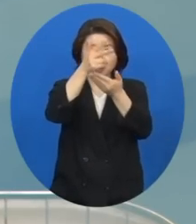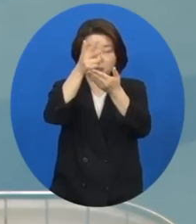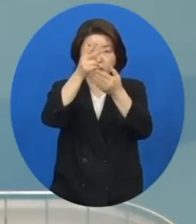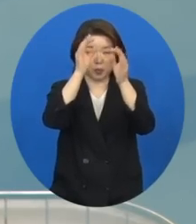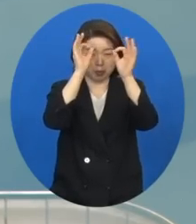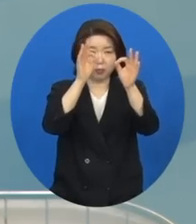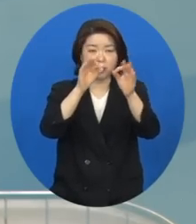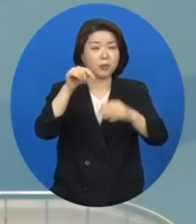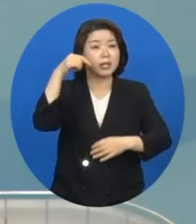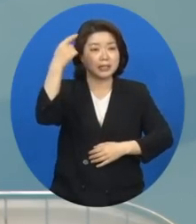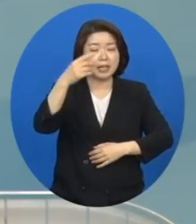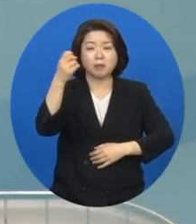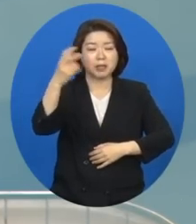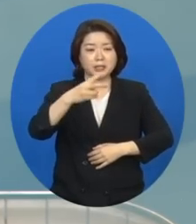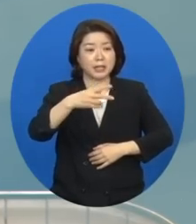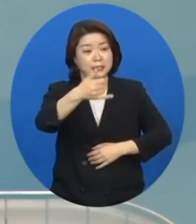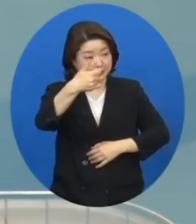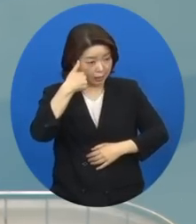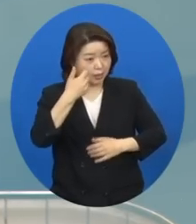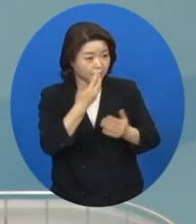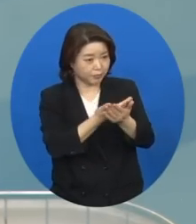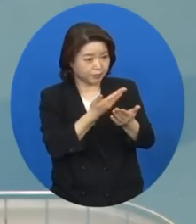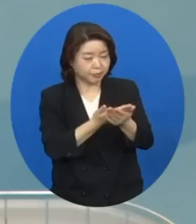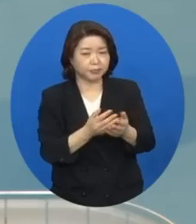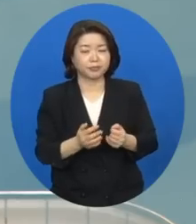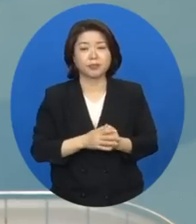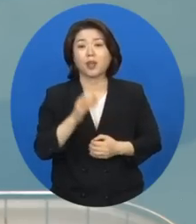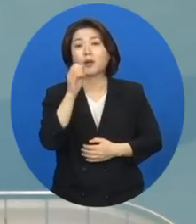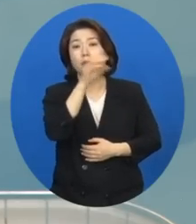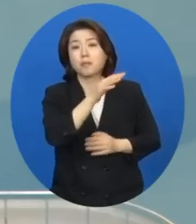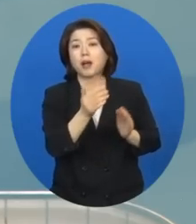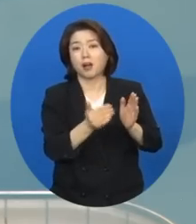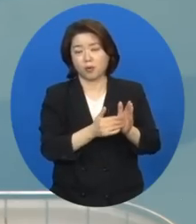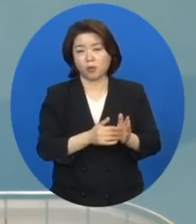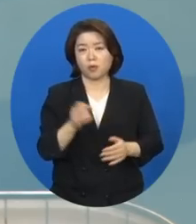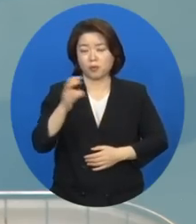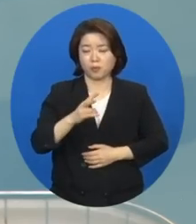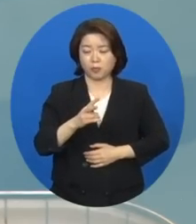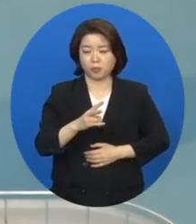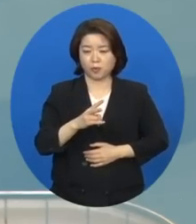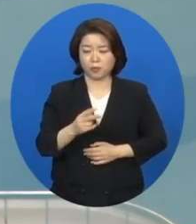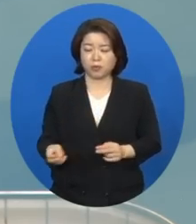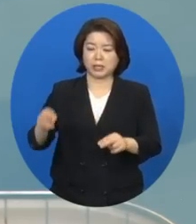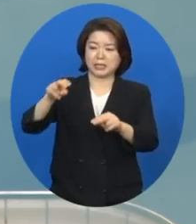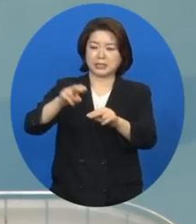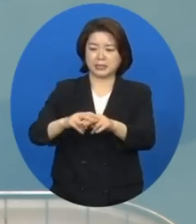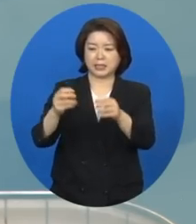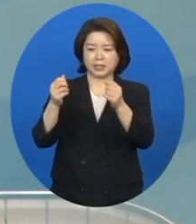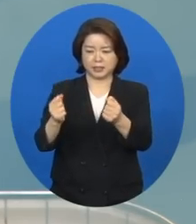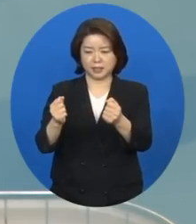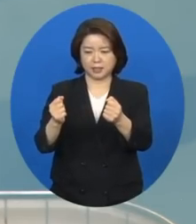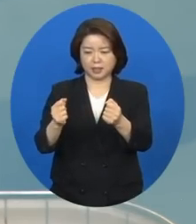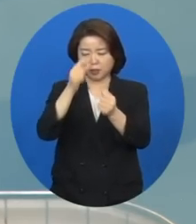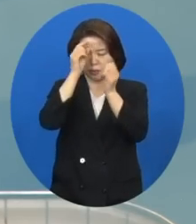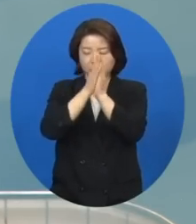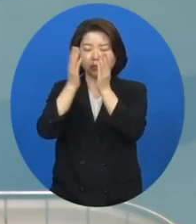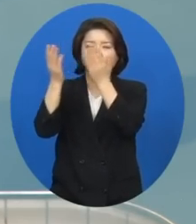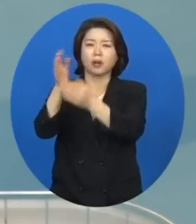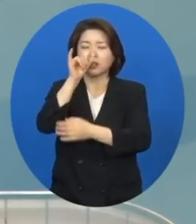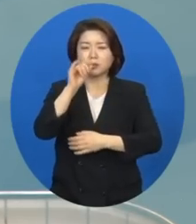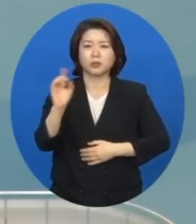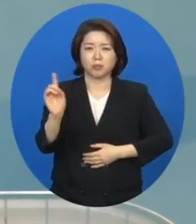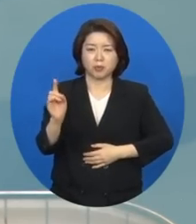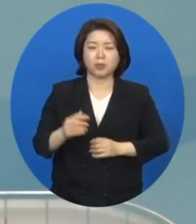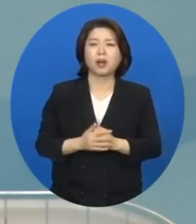후에 연락을 주시라고 이렇게 했습니다. 그러면서 제가 차에 앉아가지고 했던 기도가 있어요.